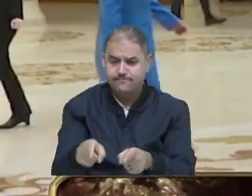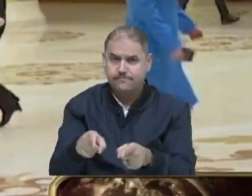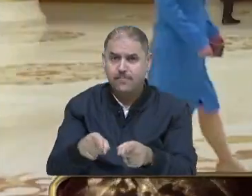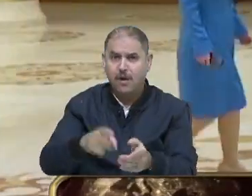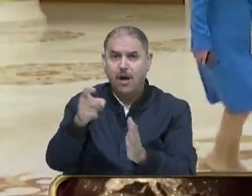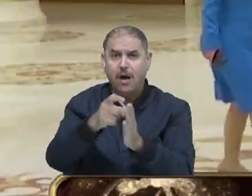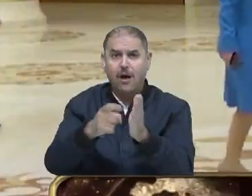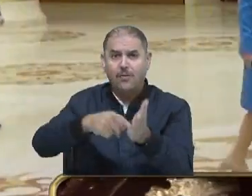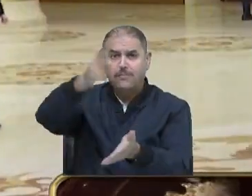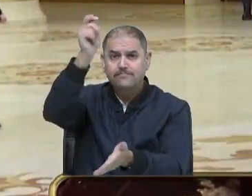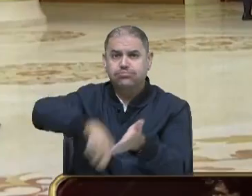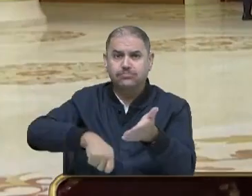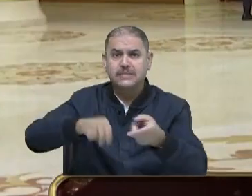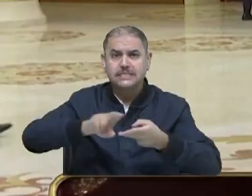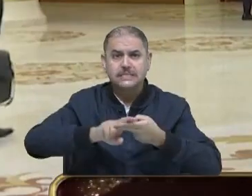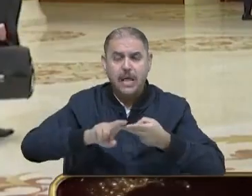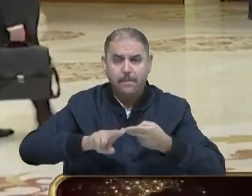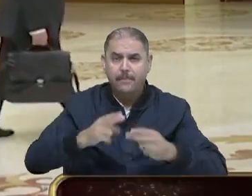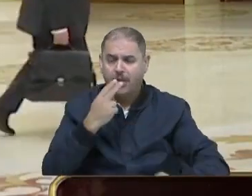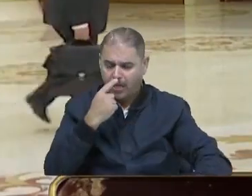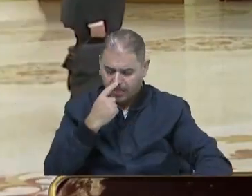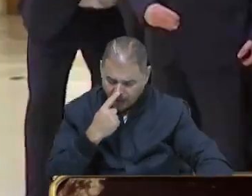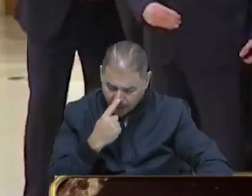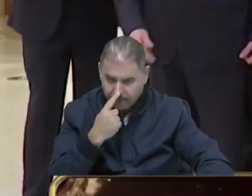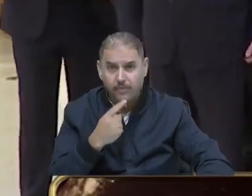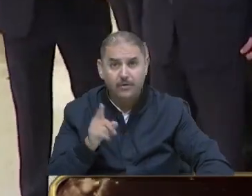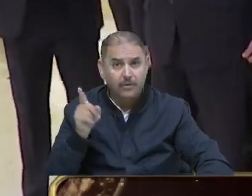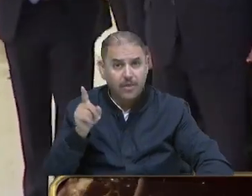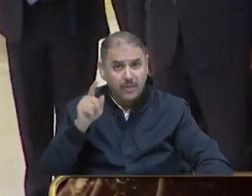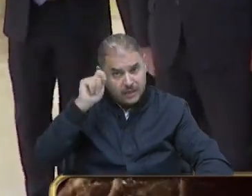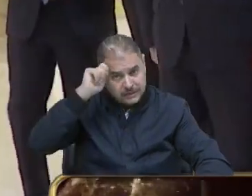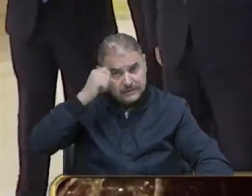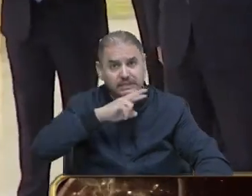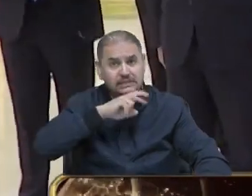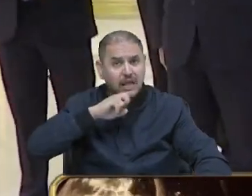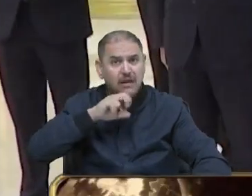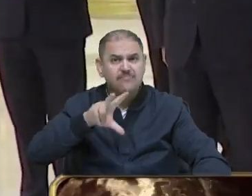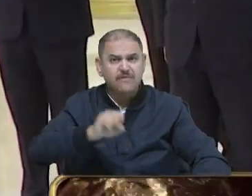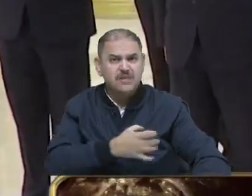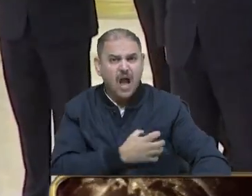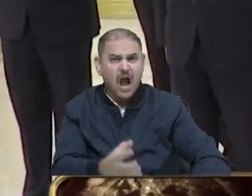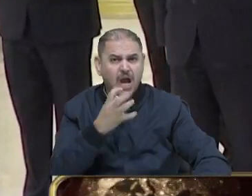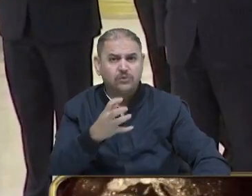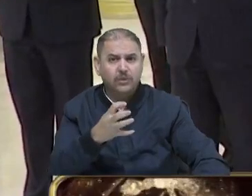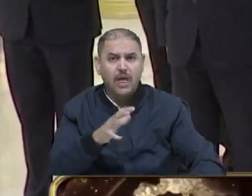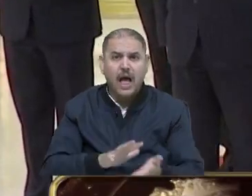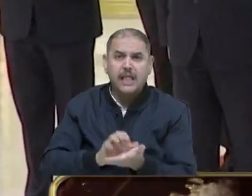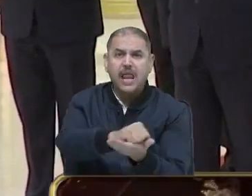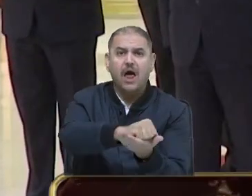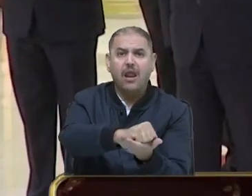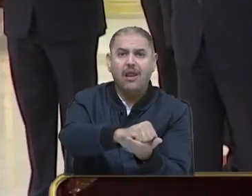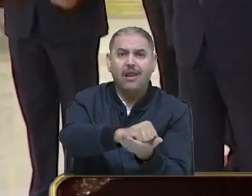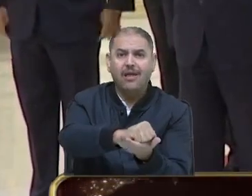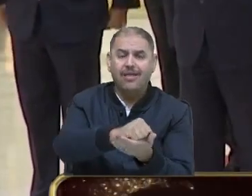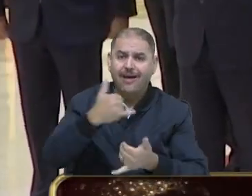الاجراءات الرادعه لوقف جرائم سلطات الاحتلال الاستعماريه ضد الانسانيه مع تامين ممرات اغاثه عاجله